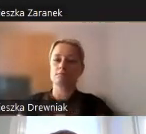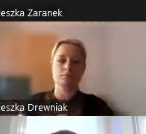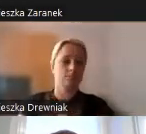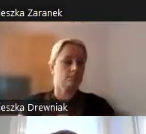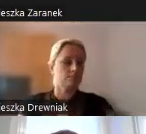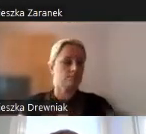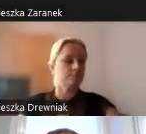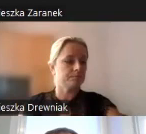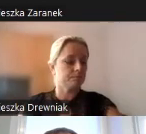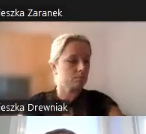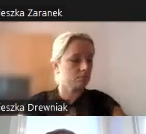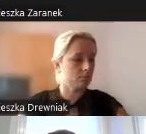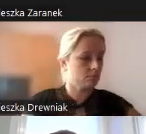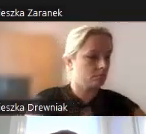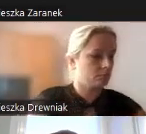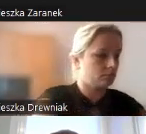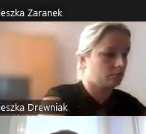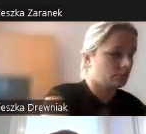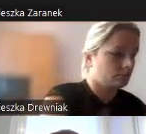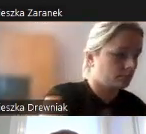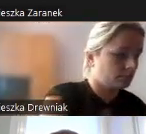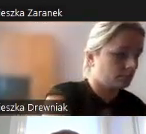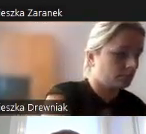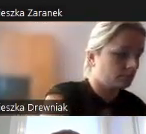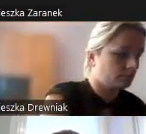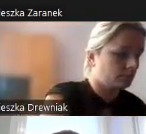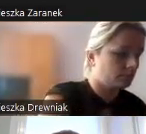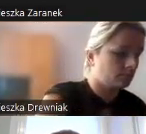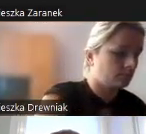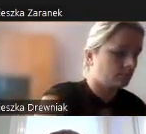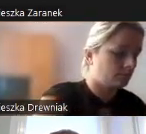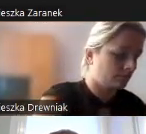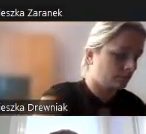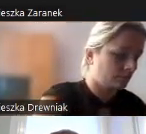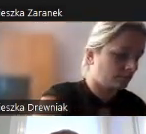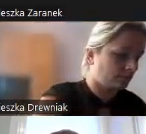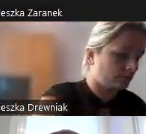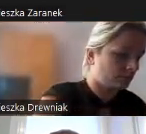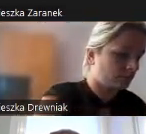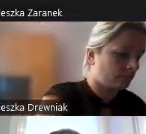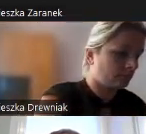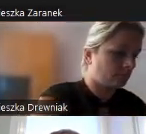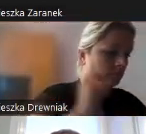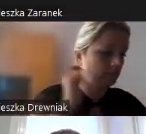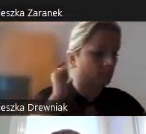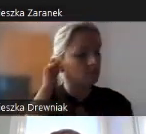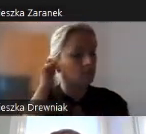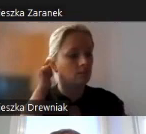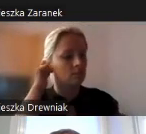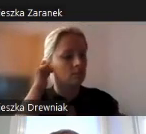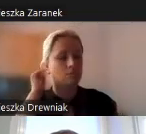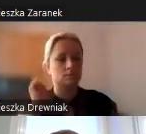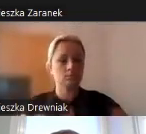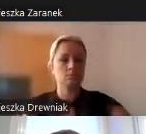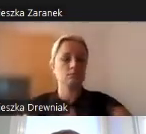szkołach. Mała dwójka to dzieci uczniów klas 1-3 i duża dwójka dzieci klasy